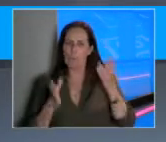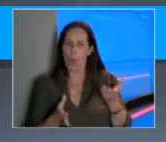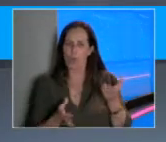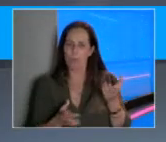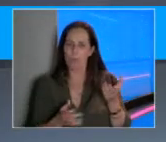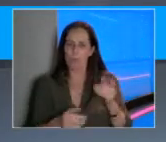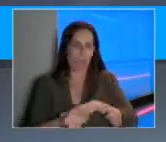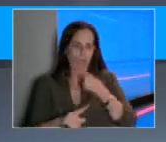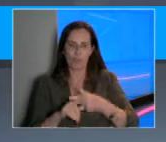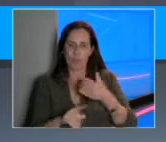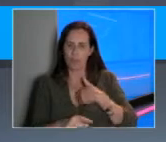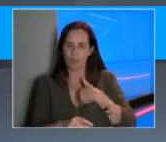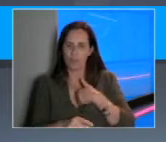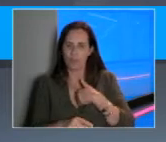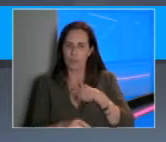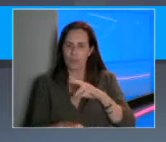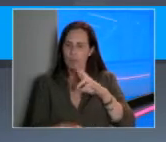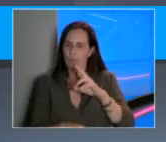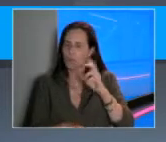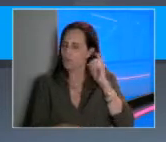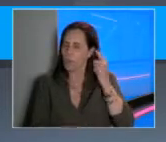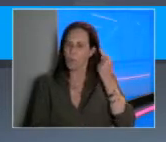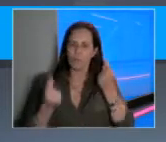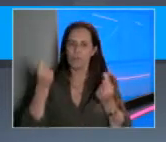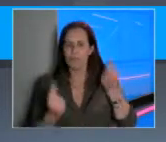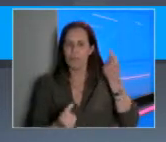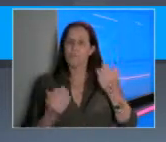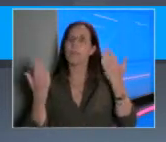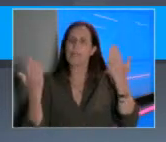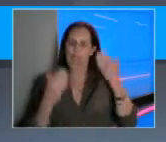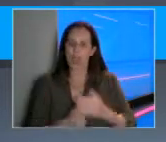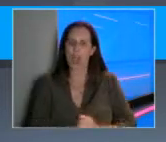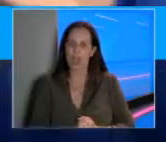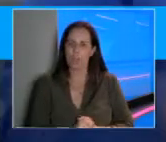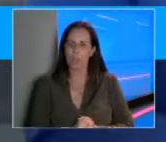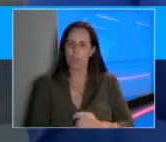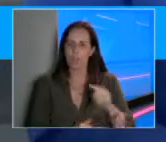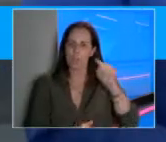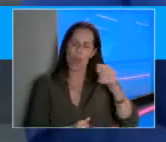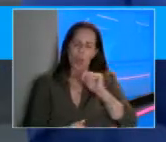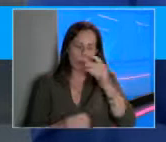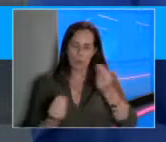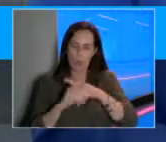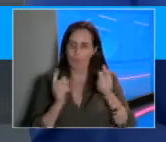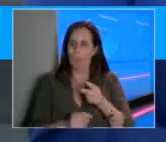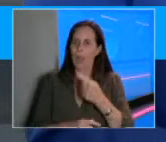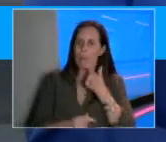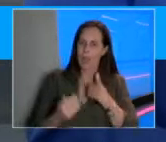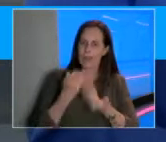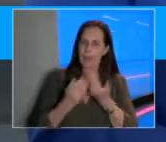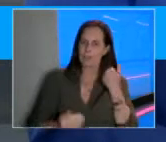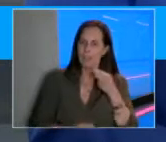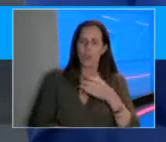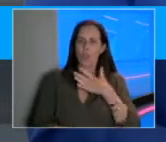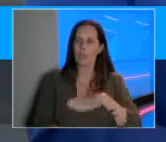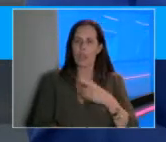כשעד עכשיו אנחנו שמענו באמת על מקרים קלים, כן. ובעזרת השם שלא יהיה משהו אחר. אמרת לי לפני שנכנסנו לאולפן